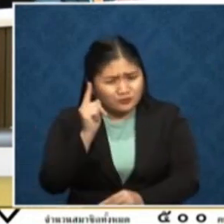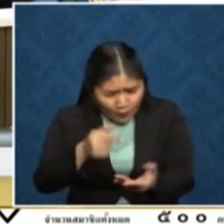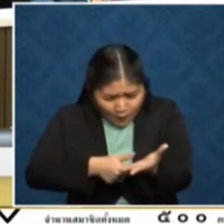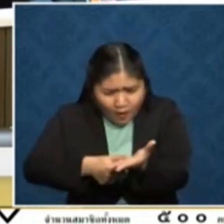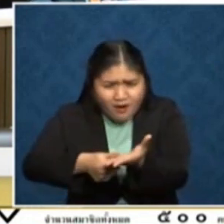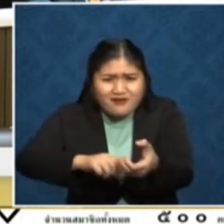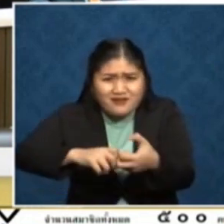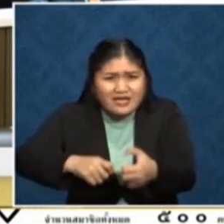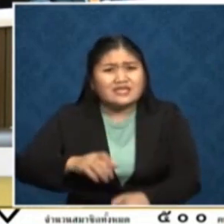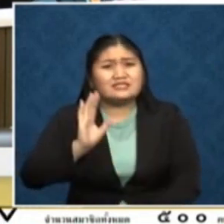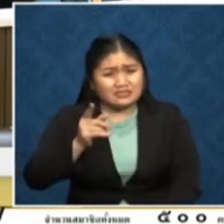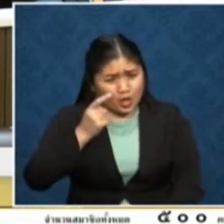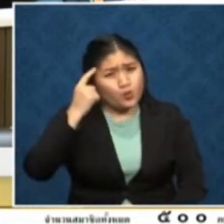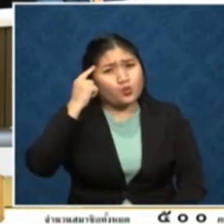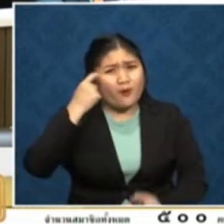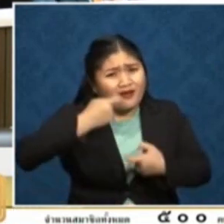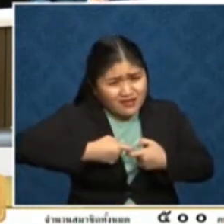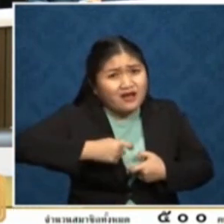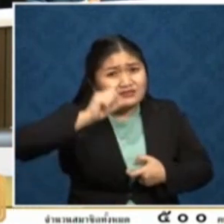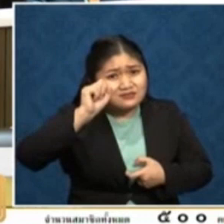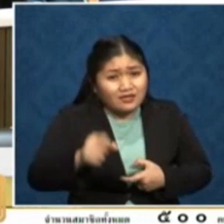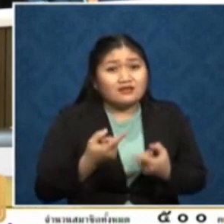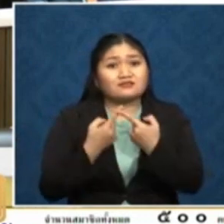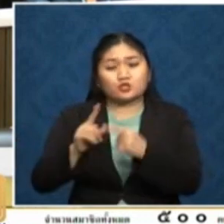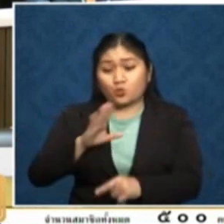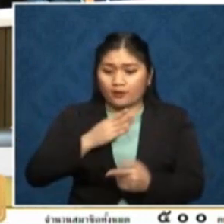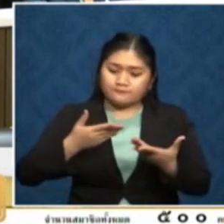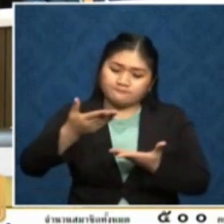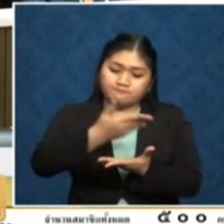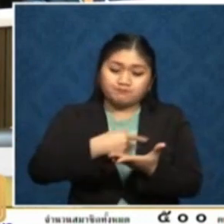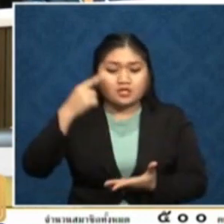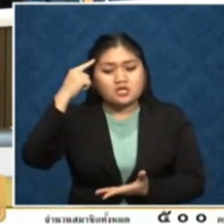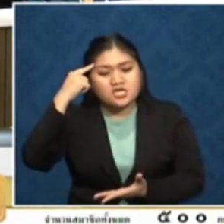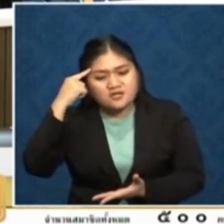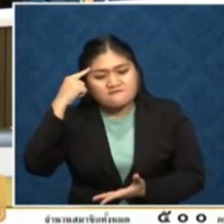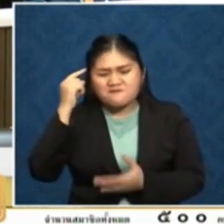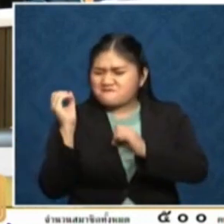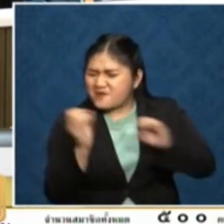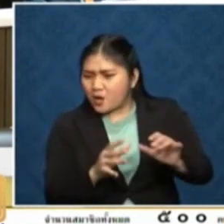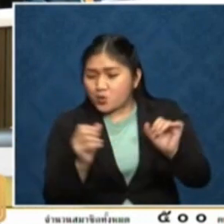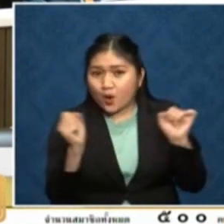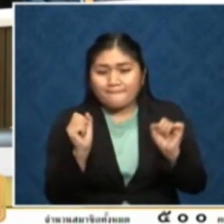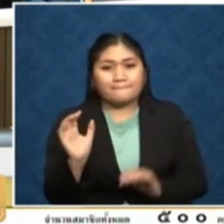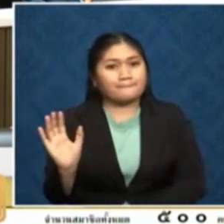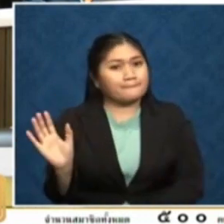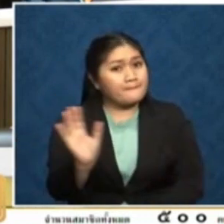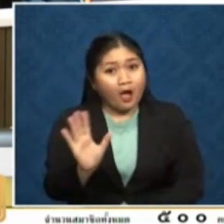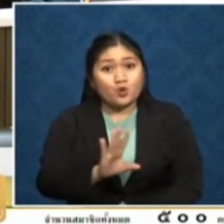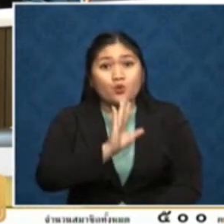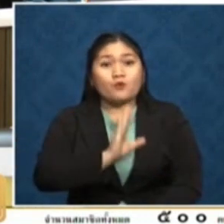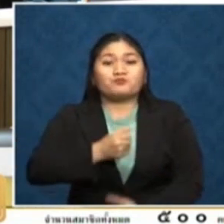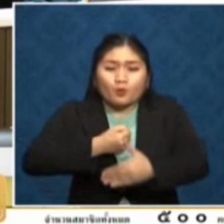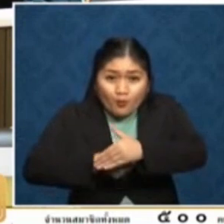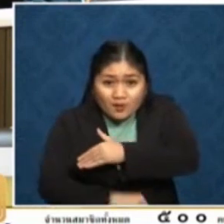หรือทรานส์โฟเบียซึ่งเป็นสิ่งที่เกิดขึ้นจากการหล่อหลอมในสังคมของเราเองเป็นสิ่งที่เราต้องร่วมกันแก้ไขซึ่งยากก็จ